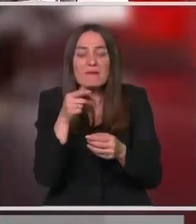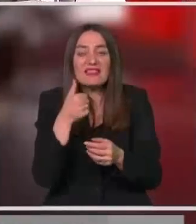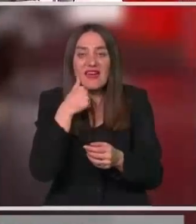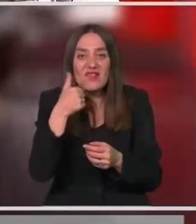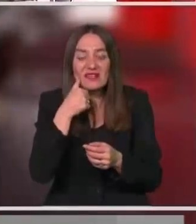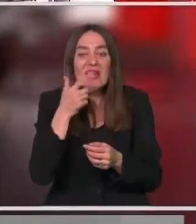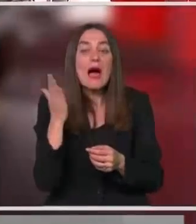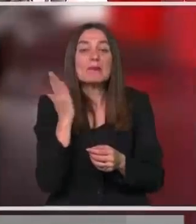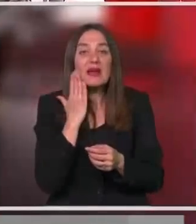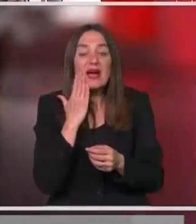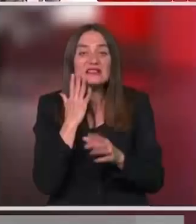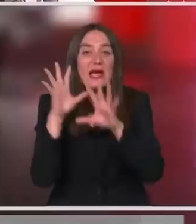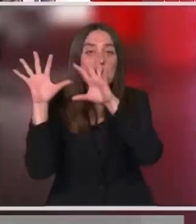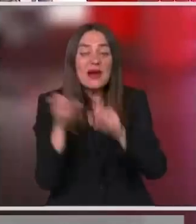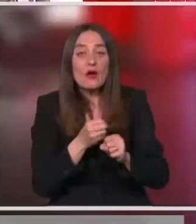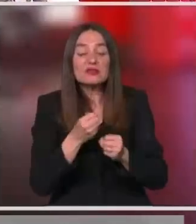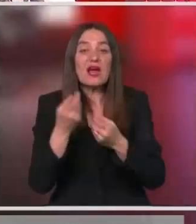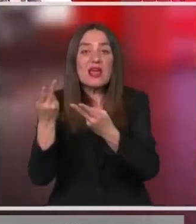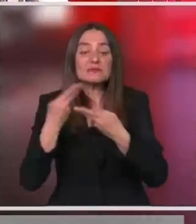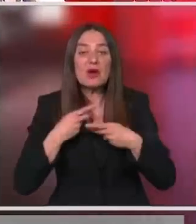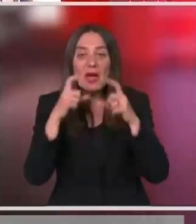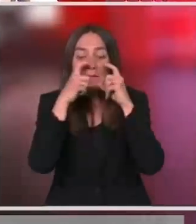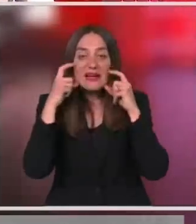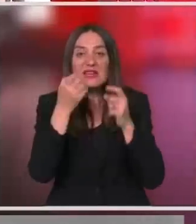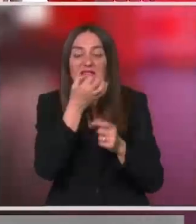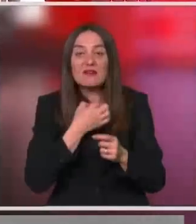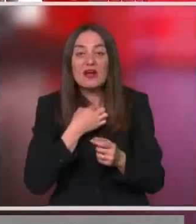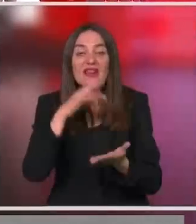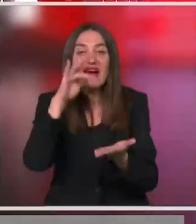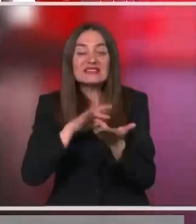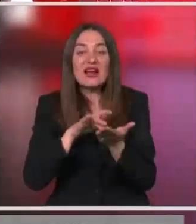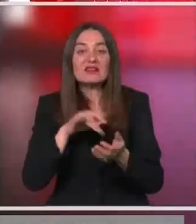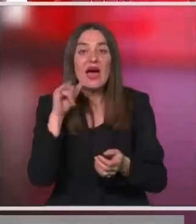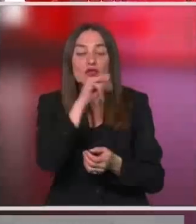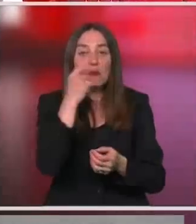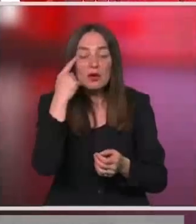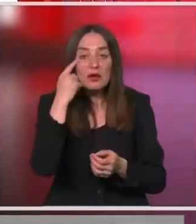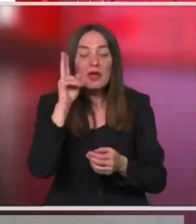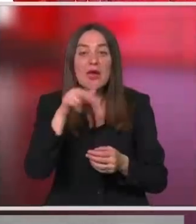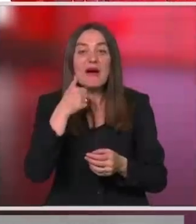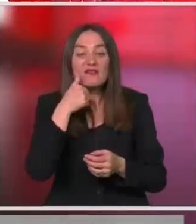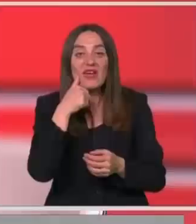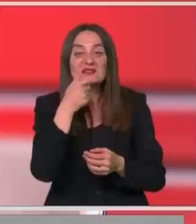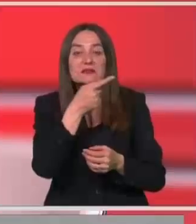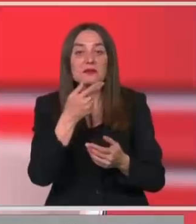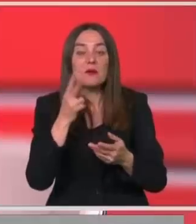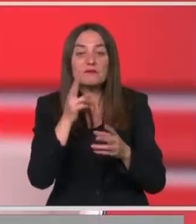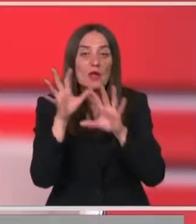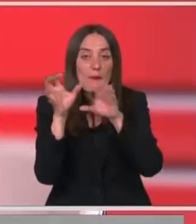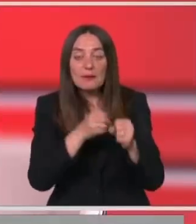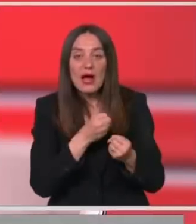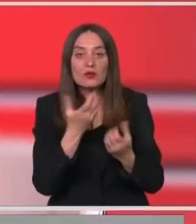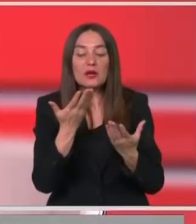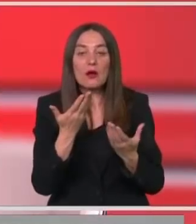da su Amerikanci preoteli isporuku maske za Francusku na sred aerodroma u Kini. Imate vest da su ali na Tajlandu